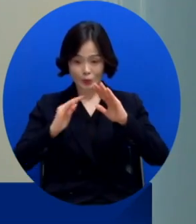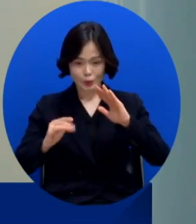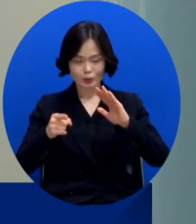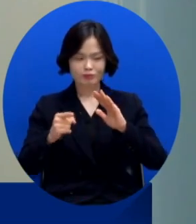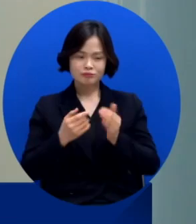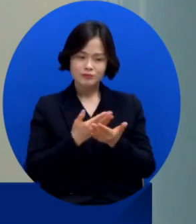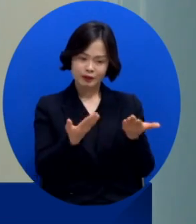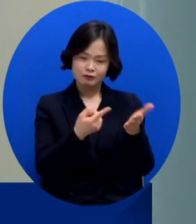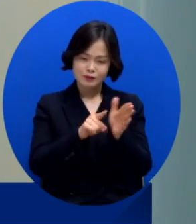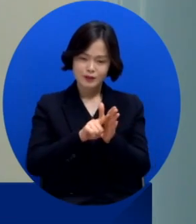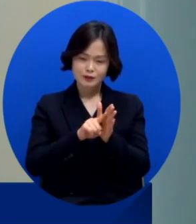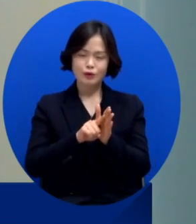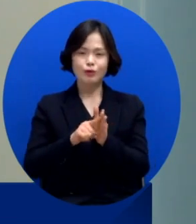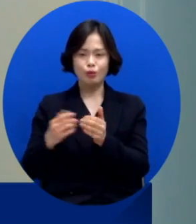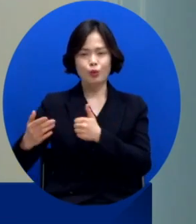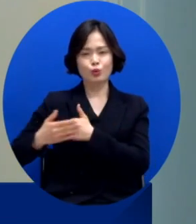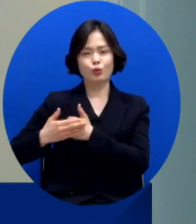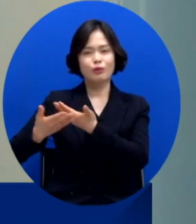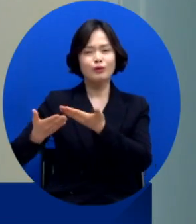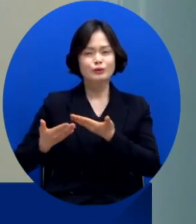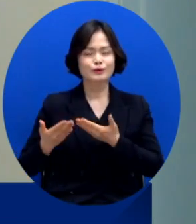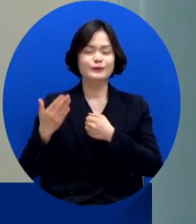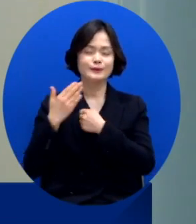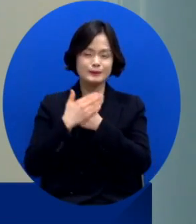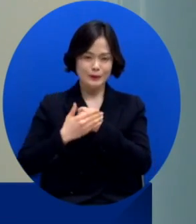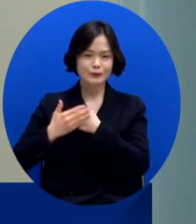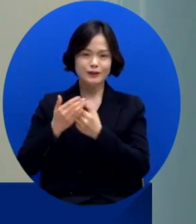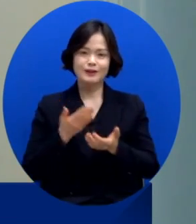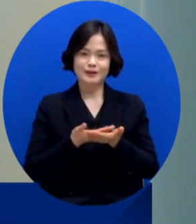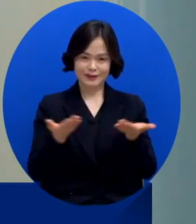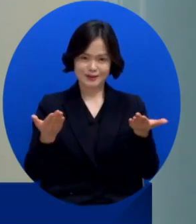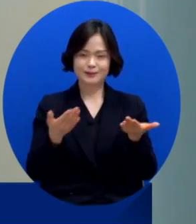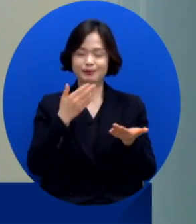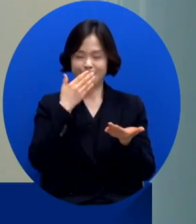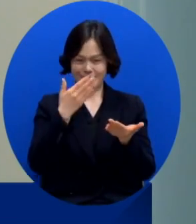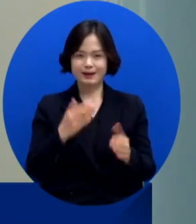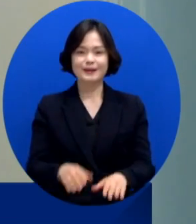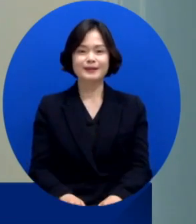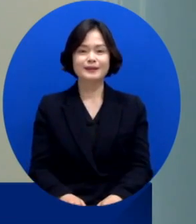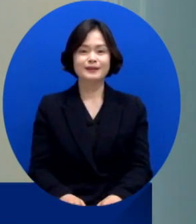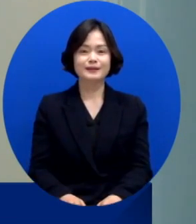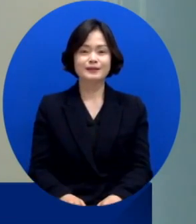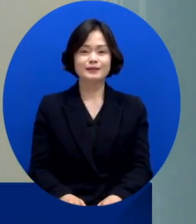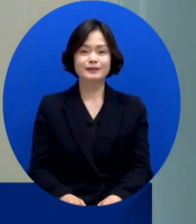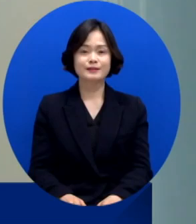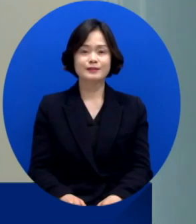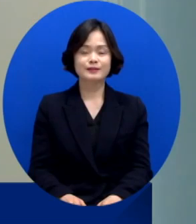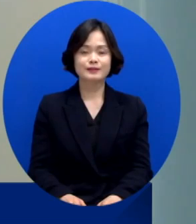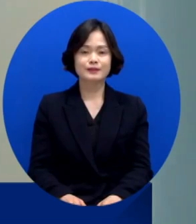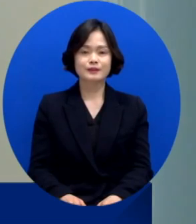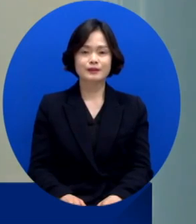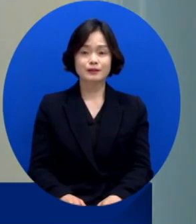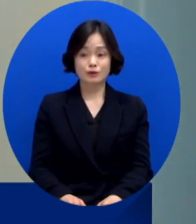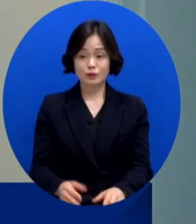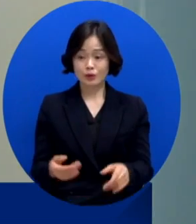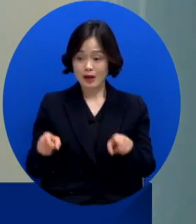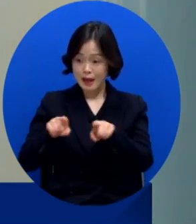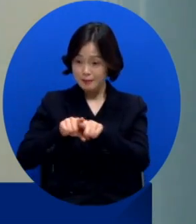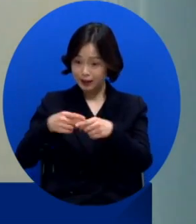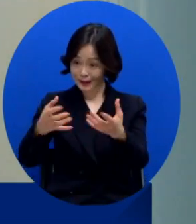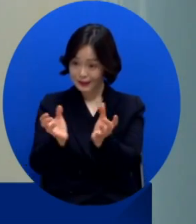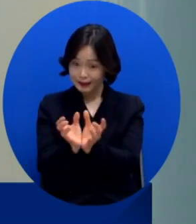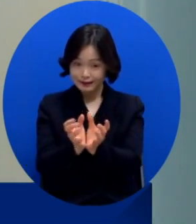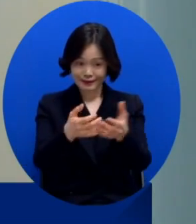그리고 성도들의 도움으로 이걸 할 수 있었습니다. 그리고 지역에 있는 좋은 단체를 통해서